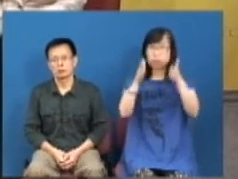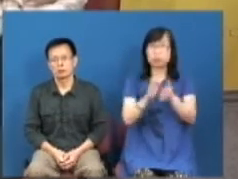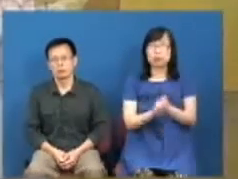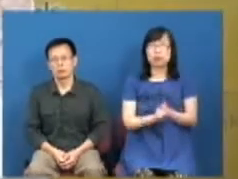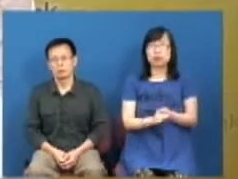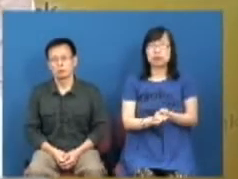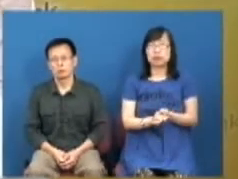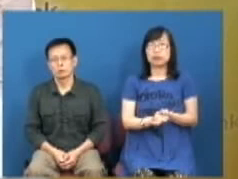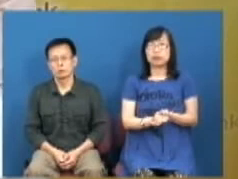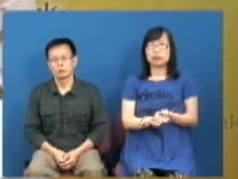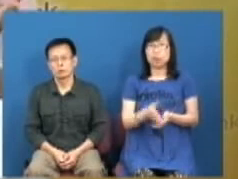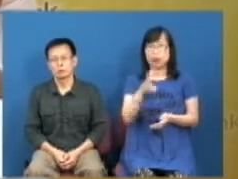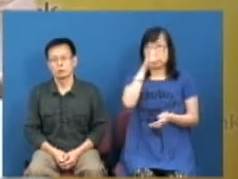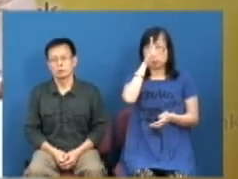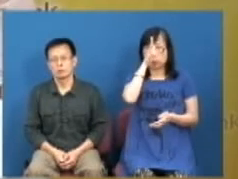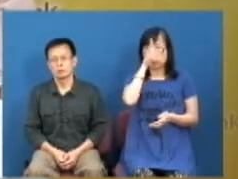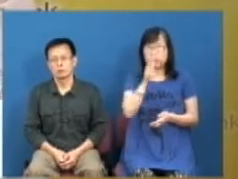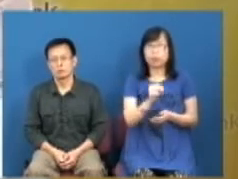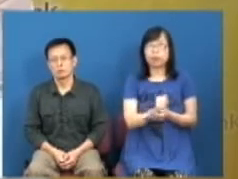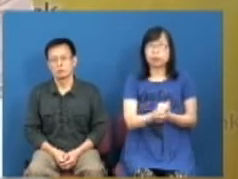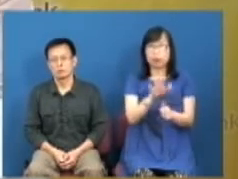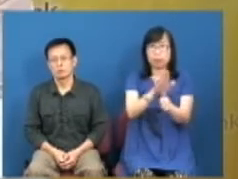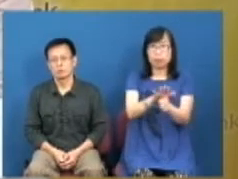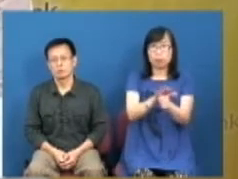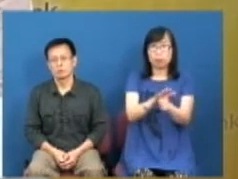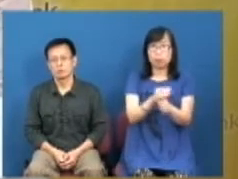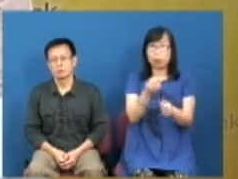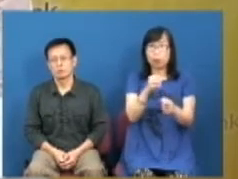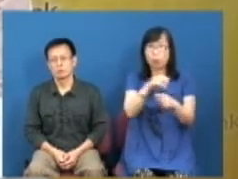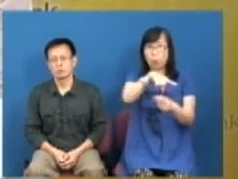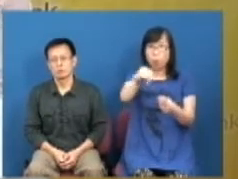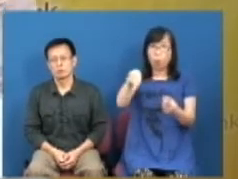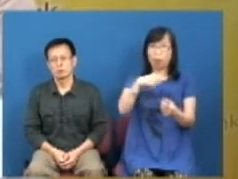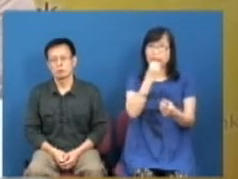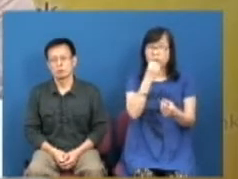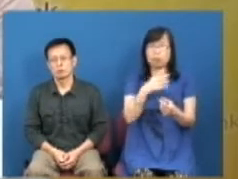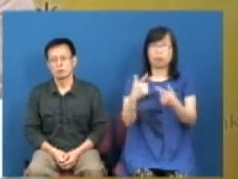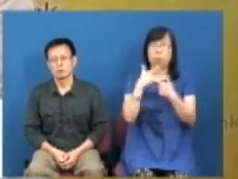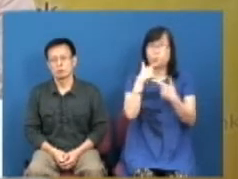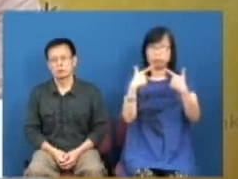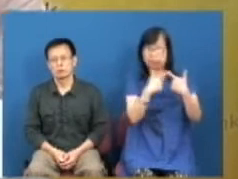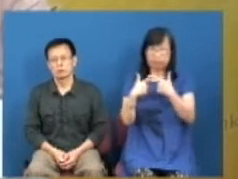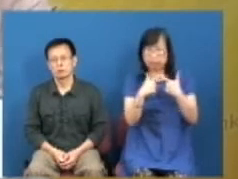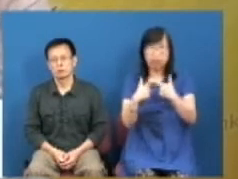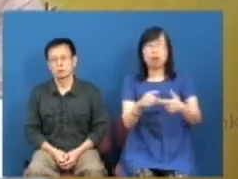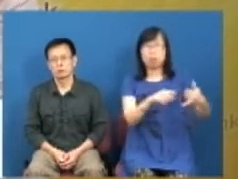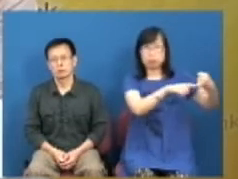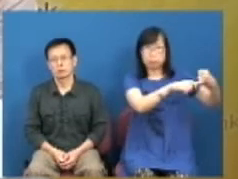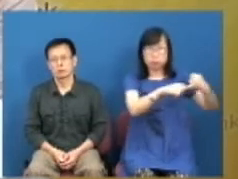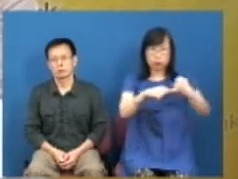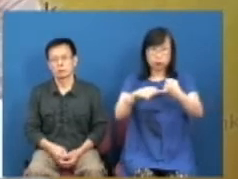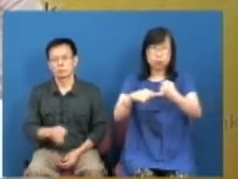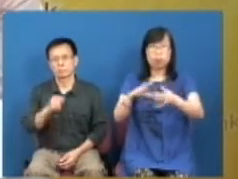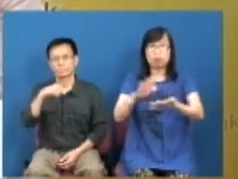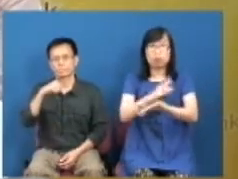然佢同政府喺呢個保護維港呢度咧，大家亦都有一個好大嘅爭拗，咁一拖就拖咗六七年